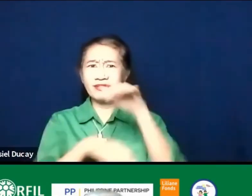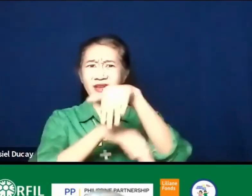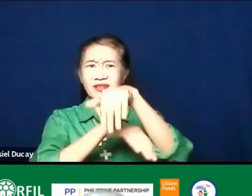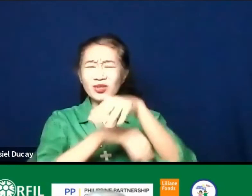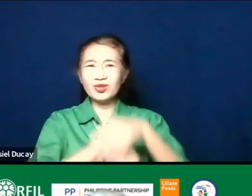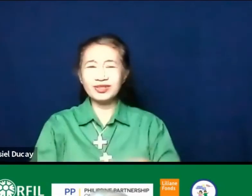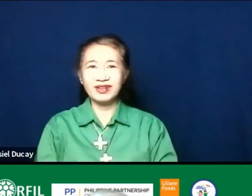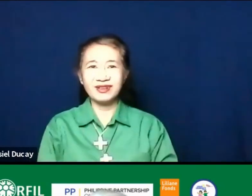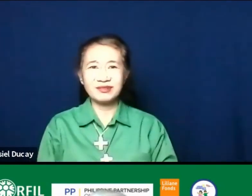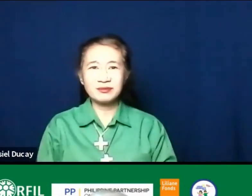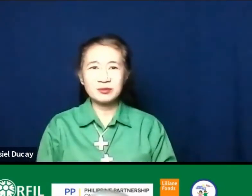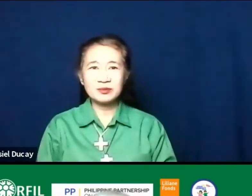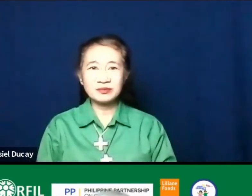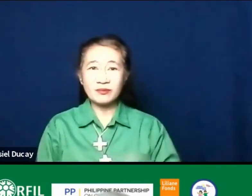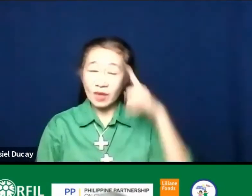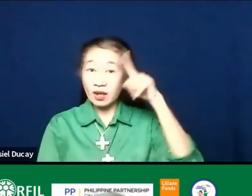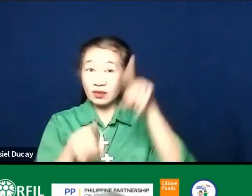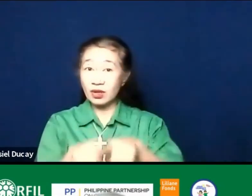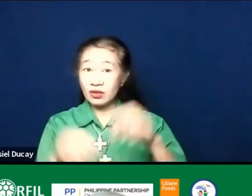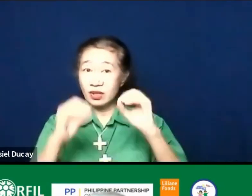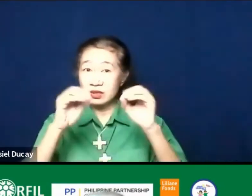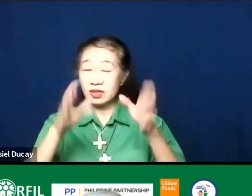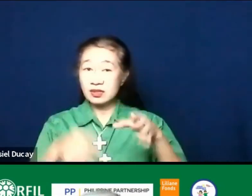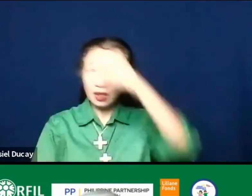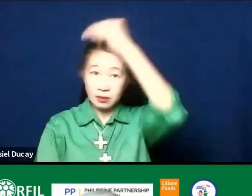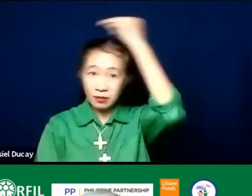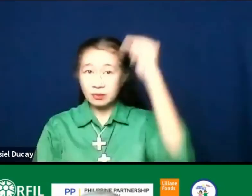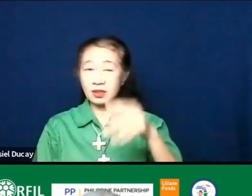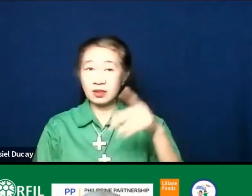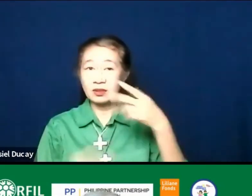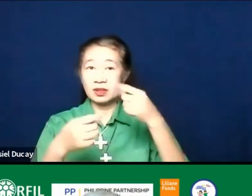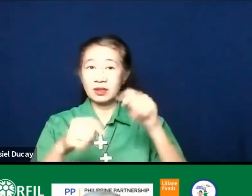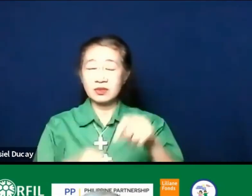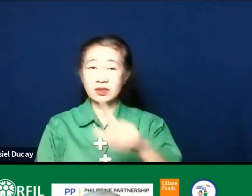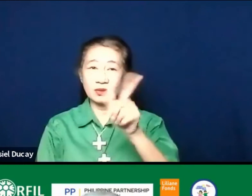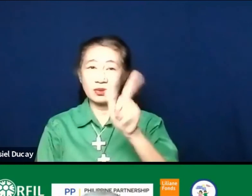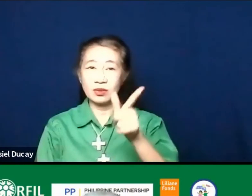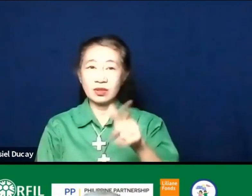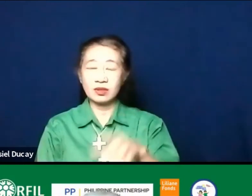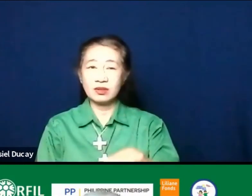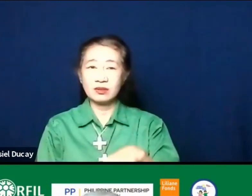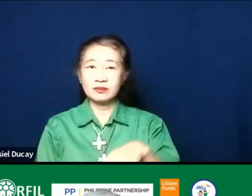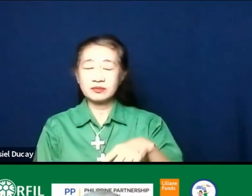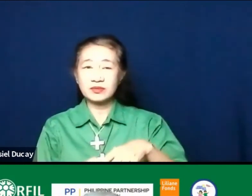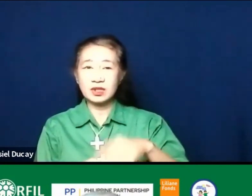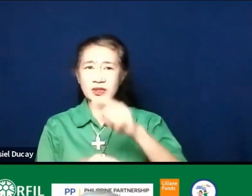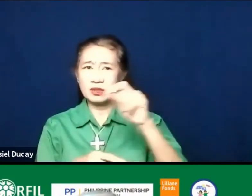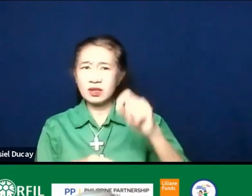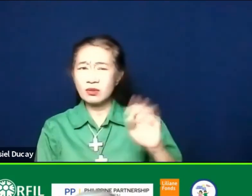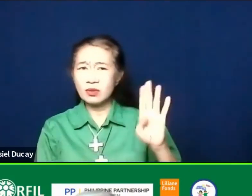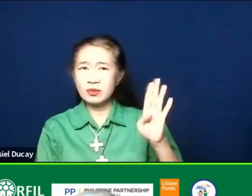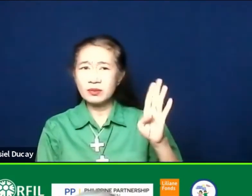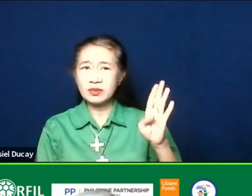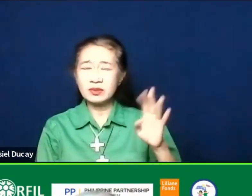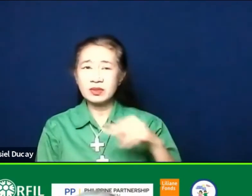Okay, sige. Agree po ako sa inyo, Teacher Mark. Na-try ko po dati bumili ng 20 pesos na hard hat na color blue. Hindi nga